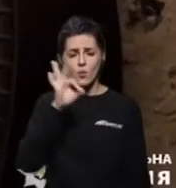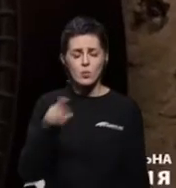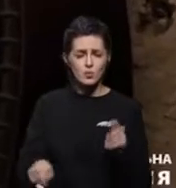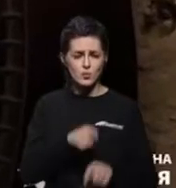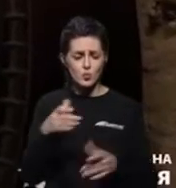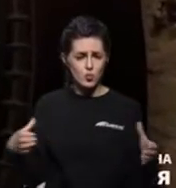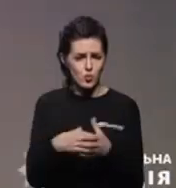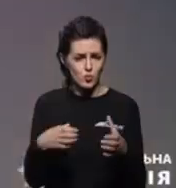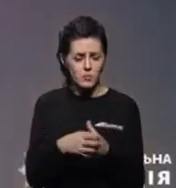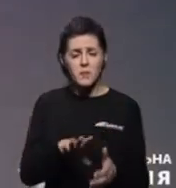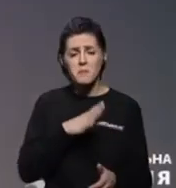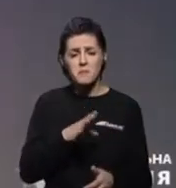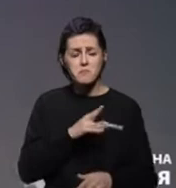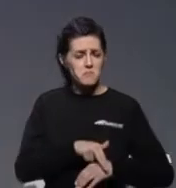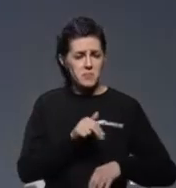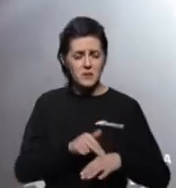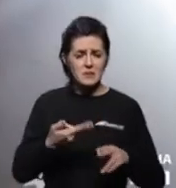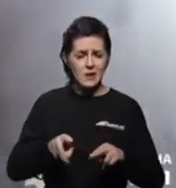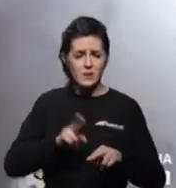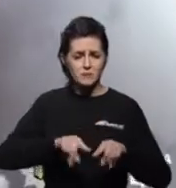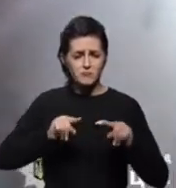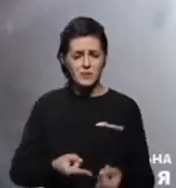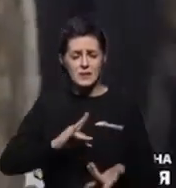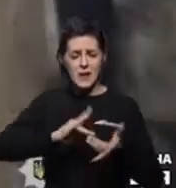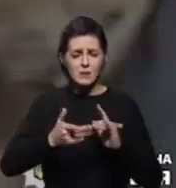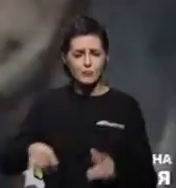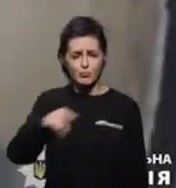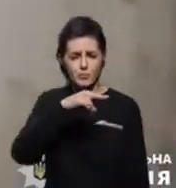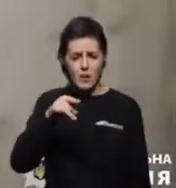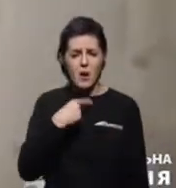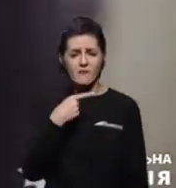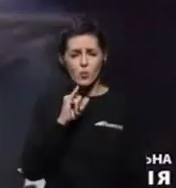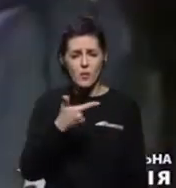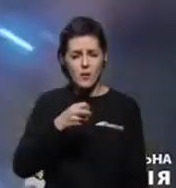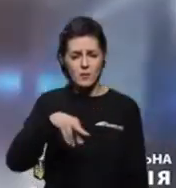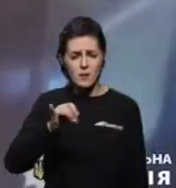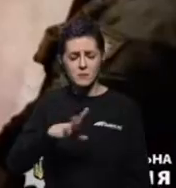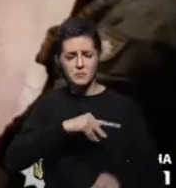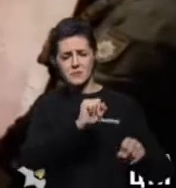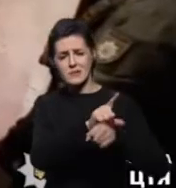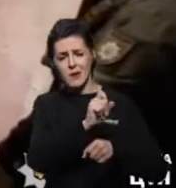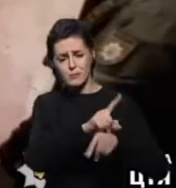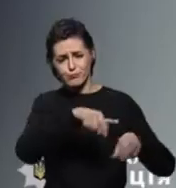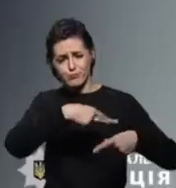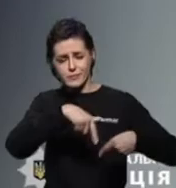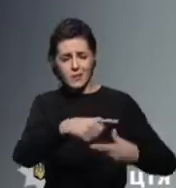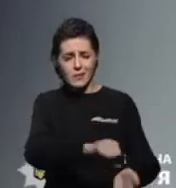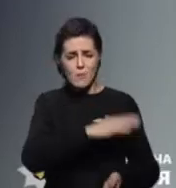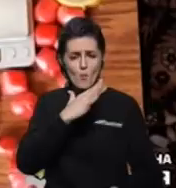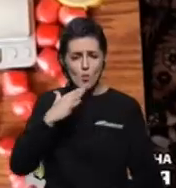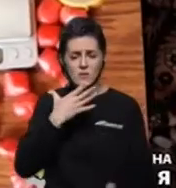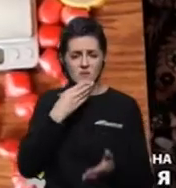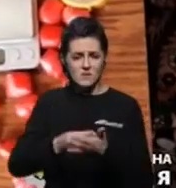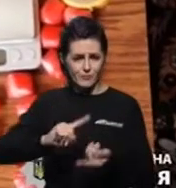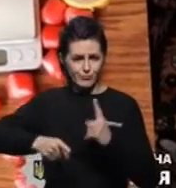груп. Зокрема, з'ясували поліцейські, через телеграм-канали житель Вугледара замовляв великі партії наркотиків та постачав своєму